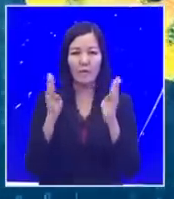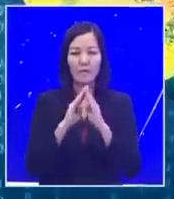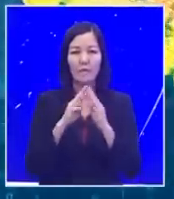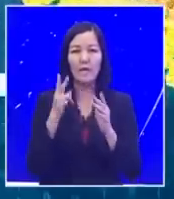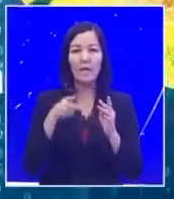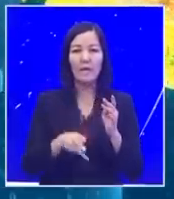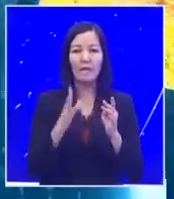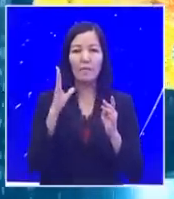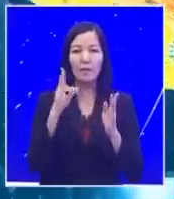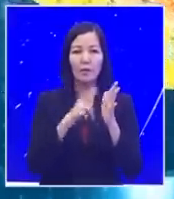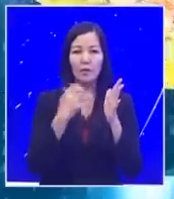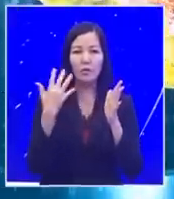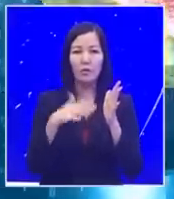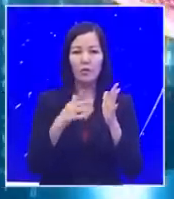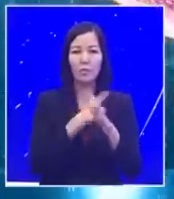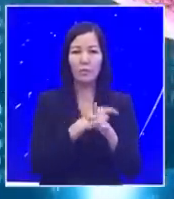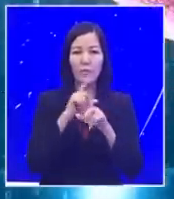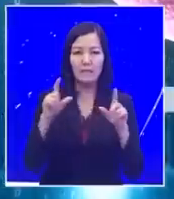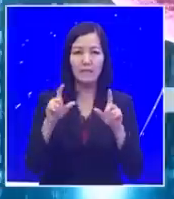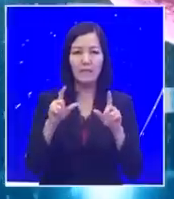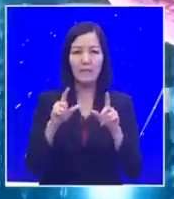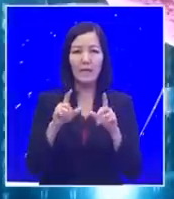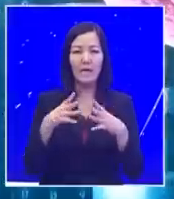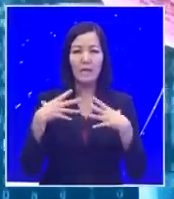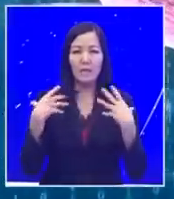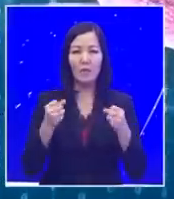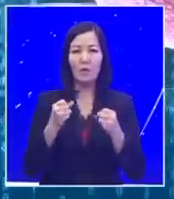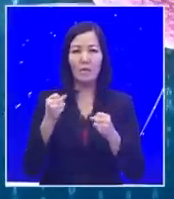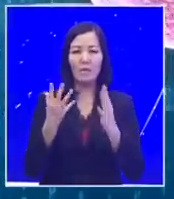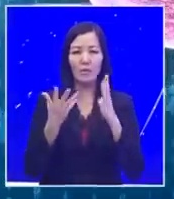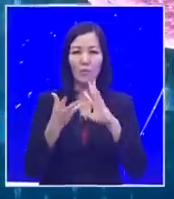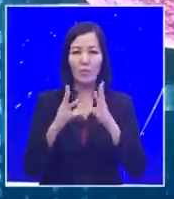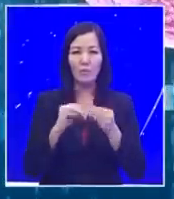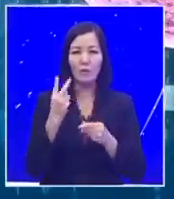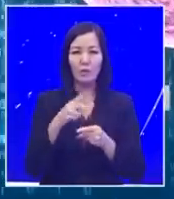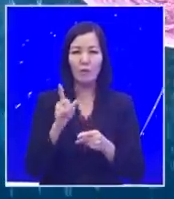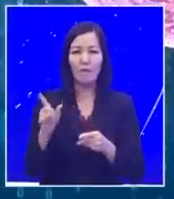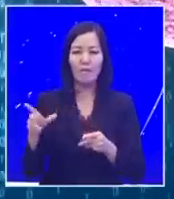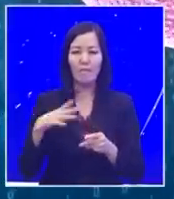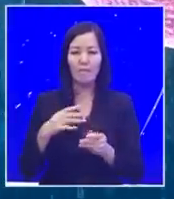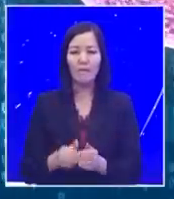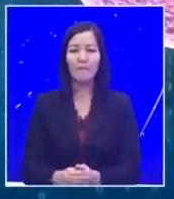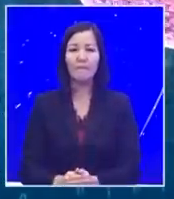болса, 2754-і стационарда, ал сауыққандар саны 20.